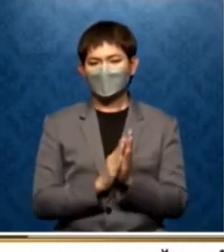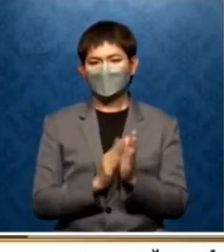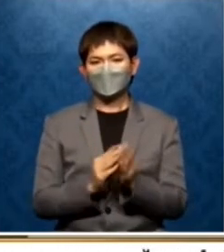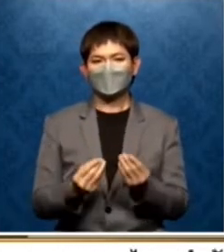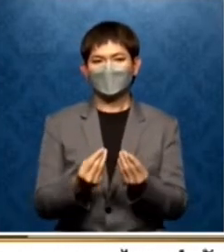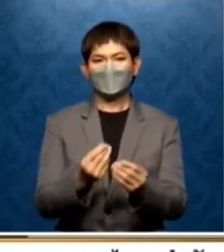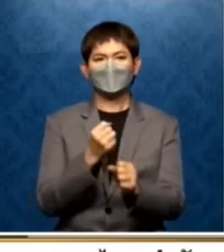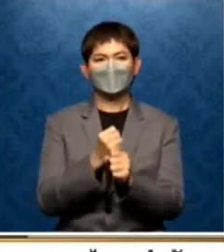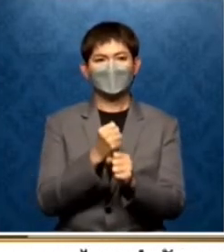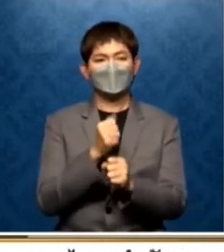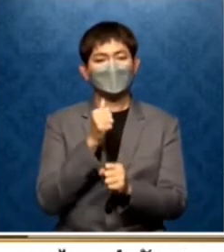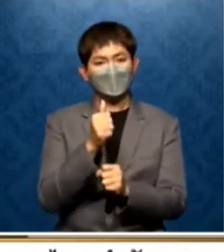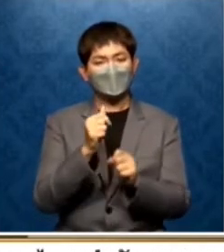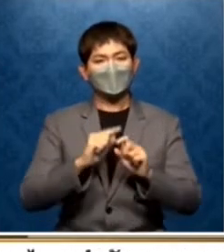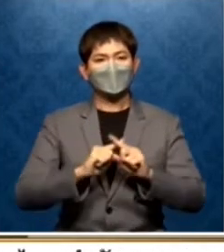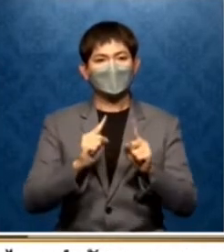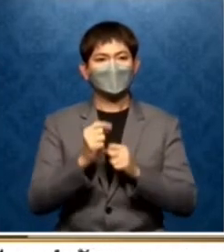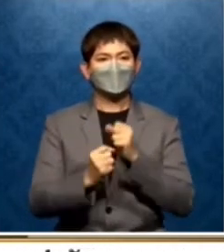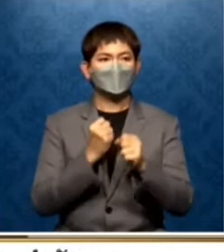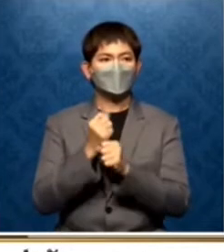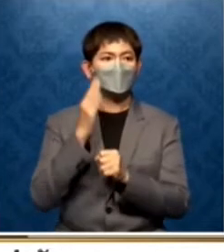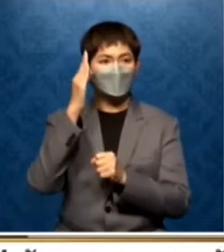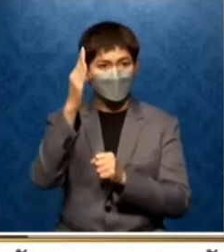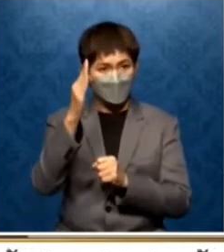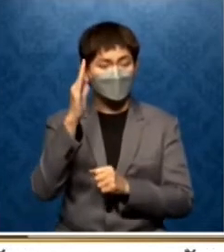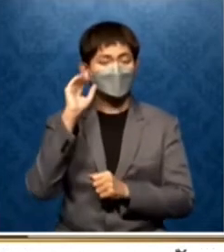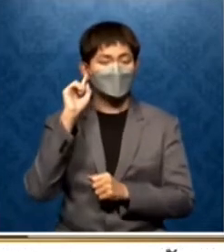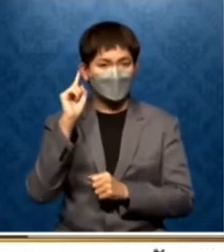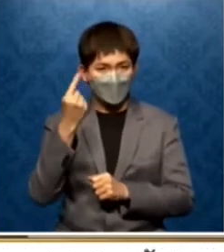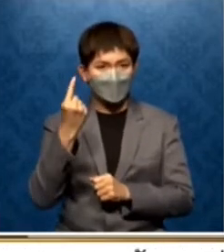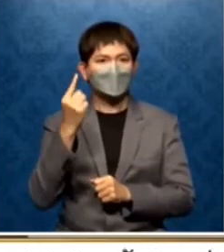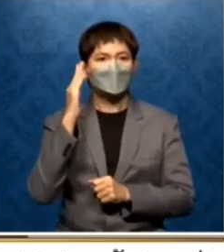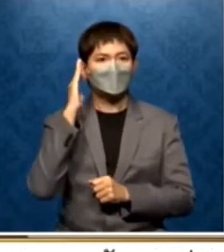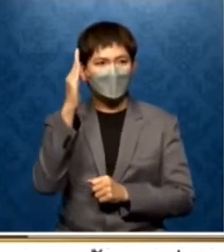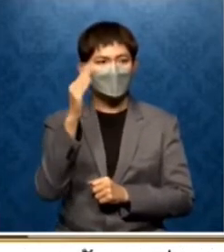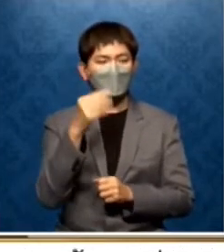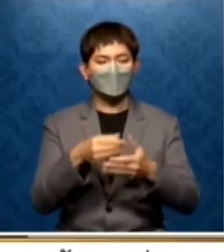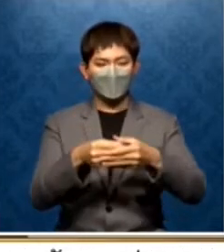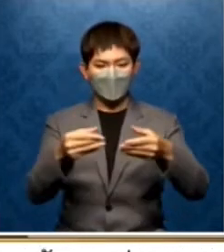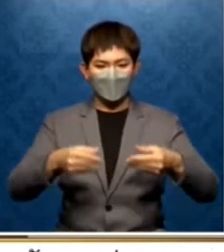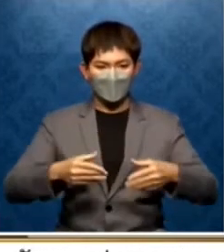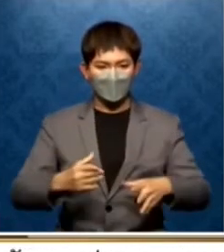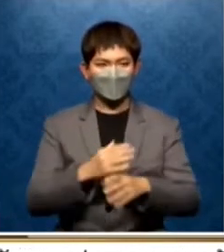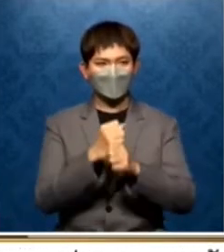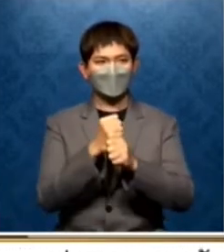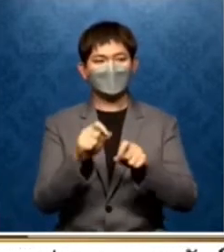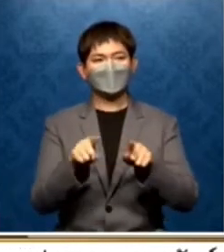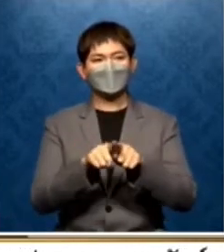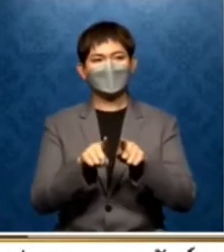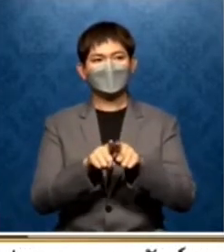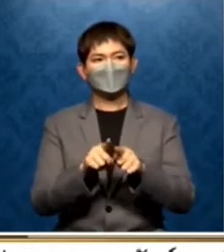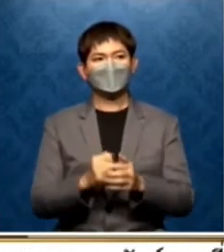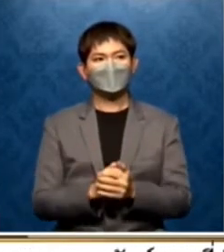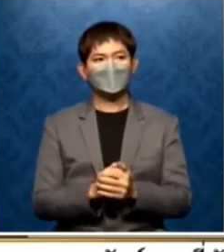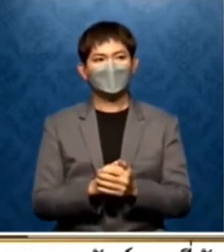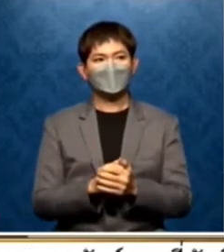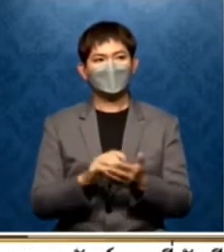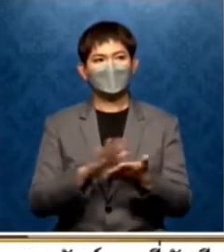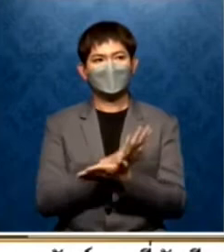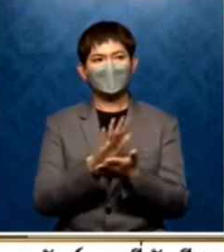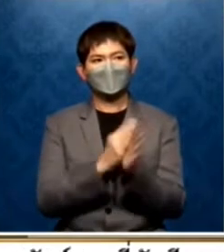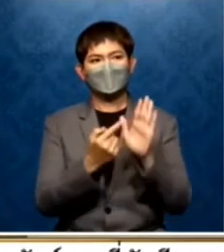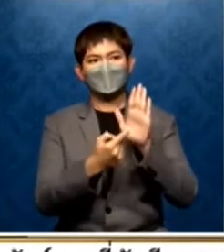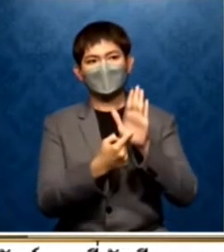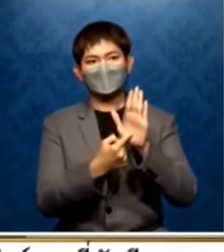ำงานดีแต่คราวหน้าปีหน้าฟ้าใหม่หวังว่าท่านคงจะรายงานแช่เหมือนของส